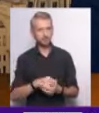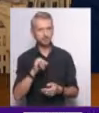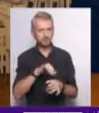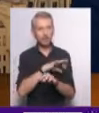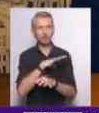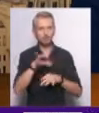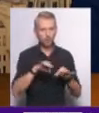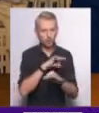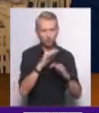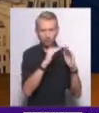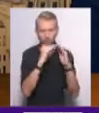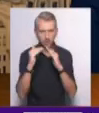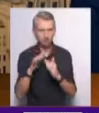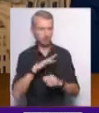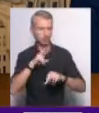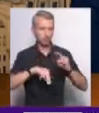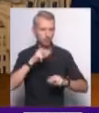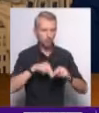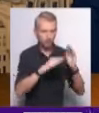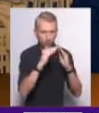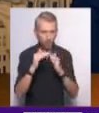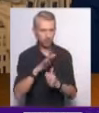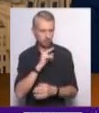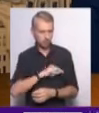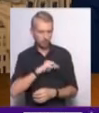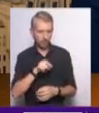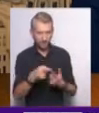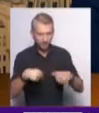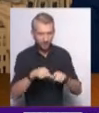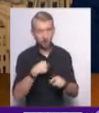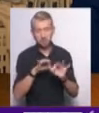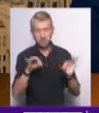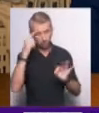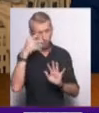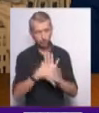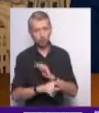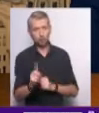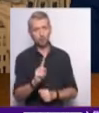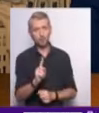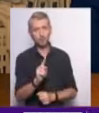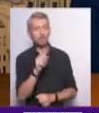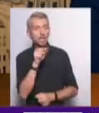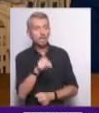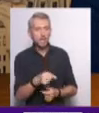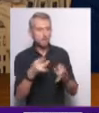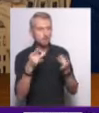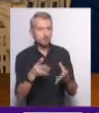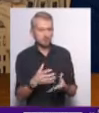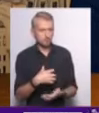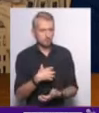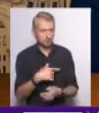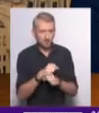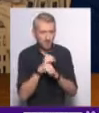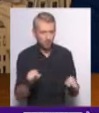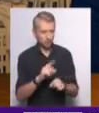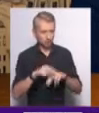проєктував будинки, і будував будинки, і працював в цій сфері, прекрасно розумію, що там просто кощунство щось будувати.